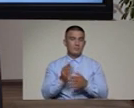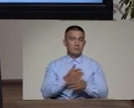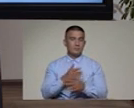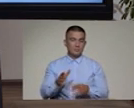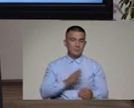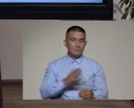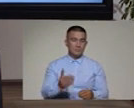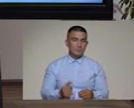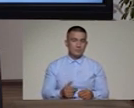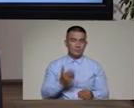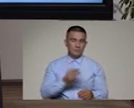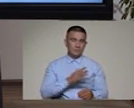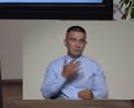Yo'q.